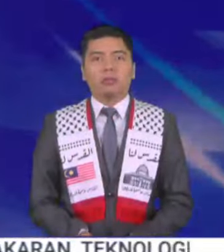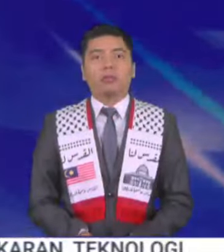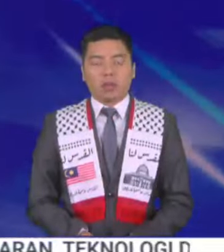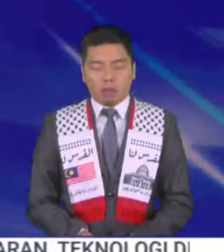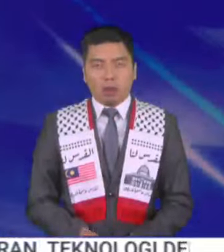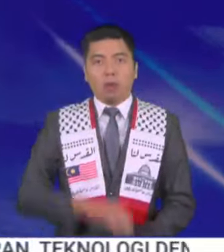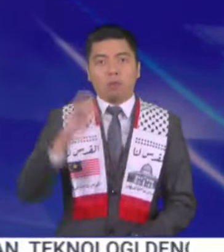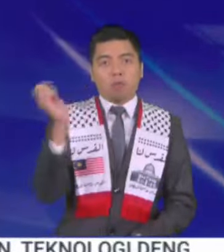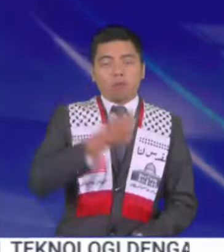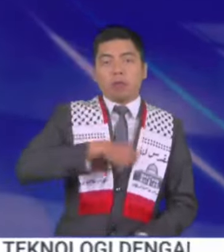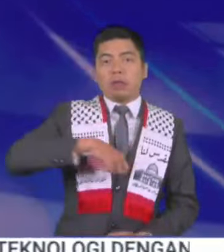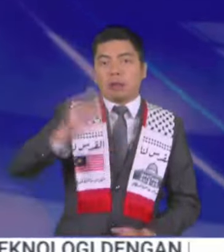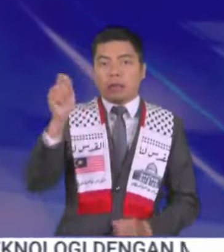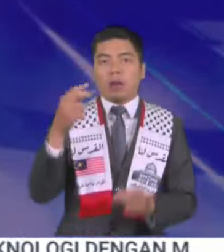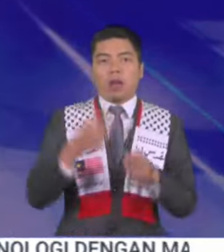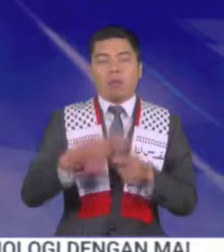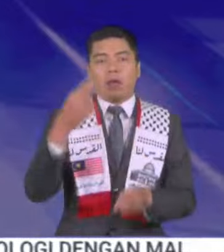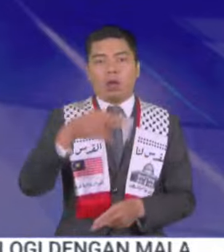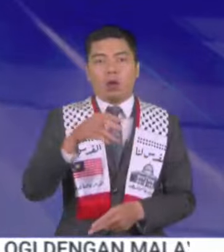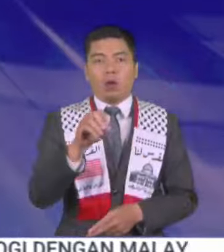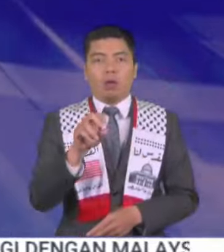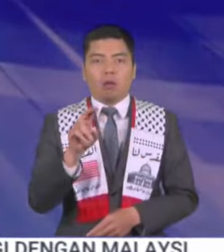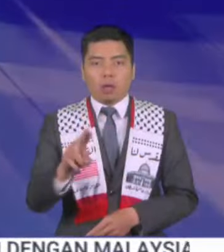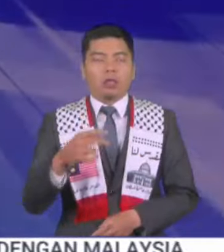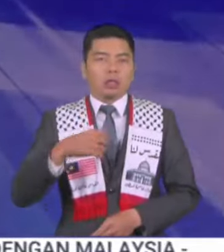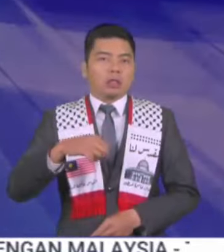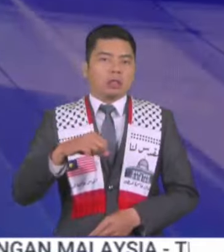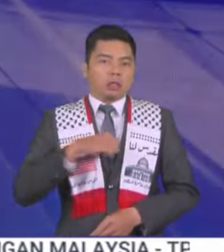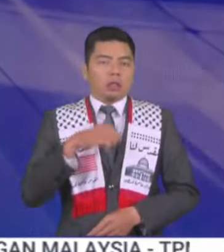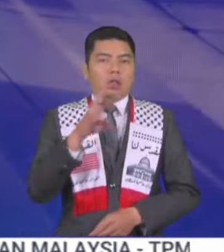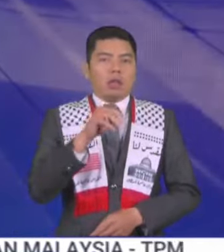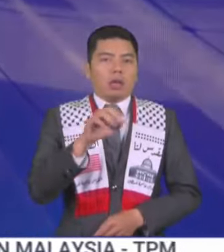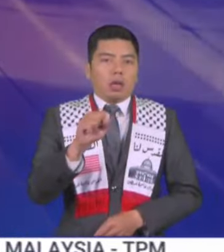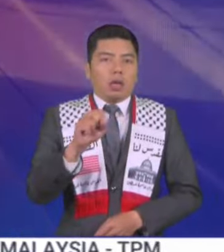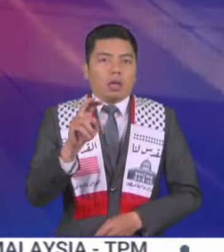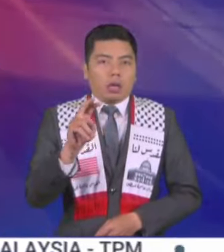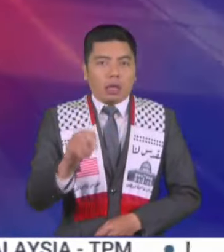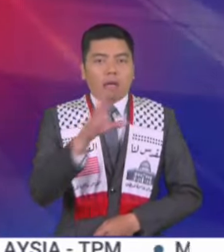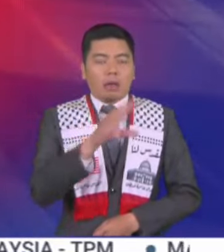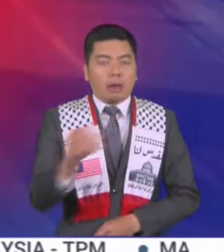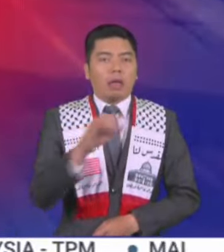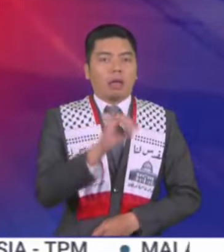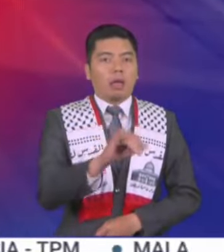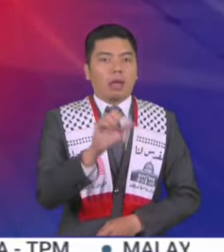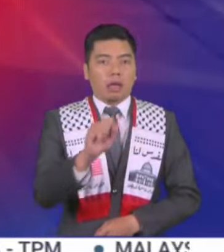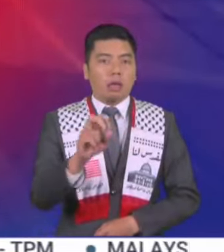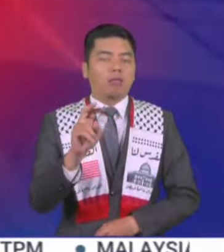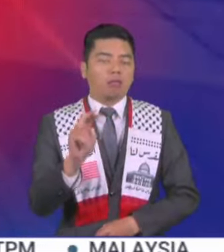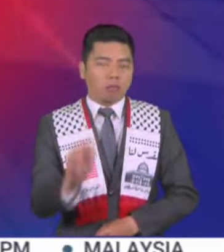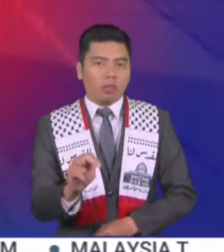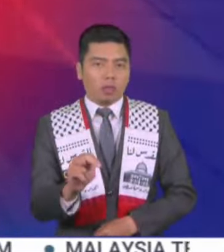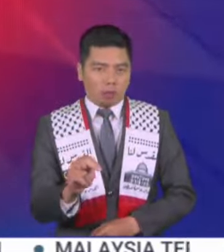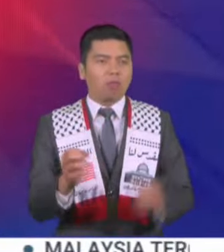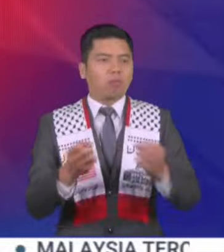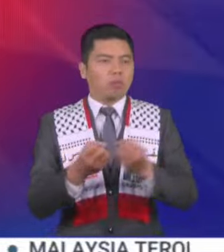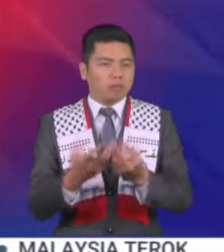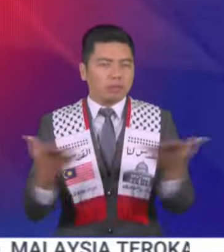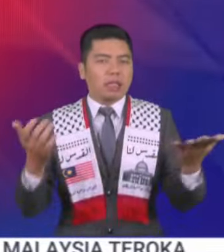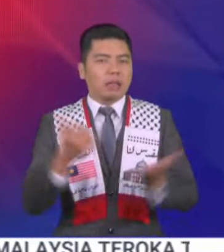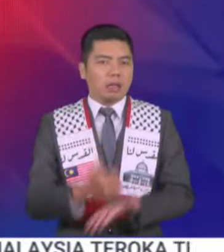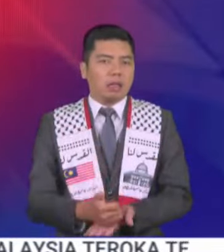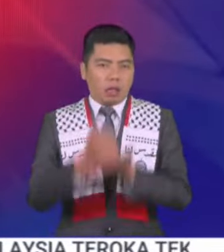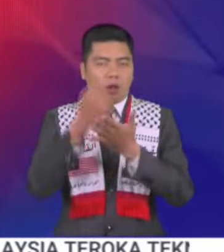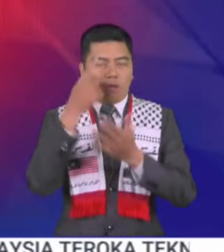Dalam pada itu, jagoh badminton para negara Chia Lek Hau akui Majlis Sukan Negara MSN dan Institut Sukan Negara ISN